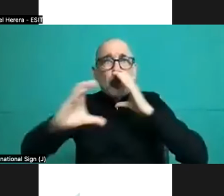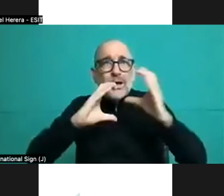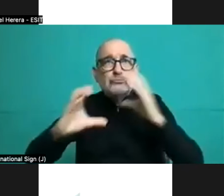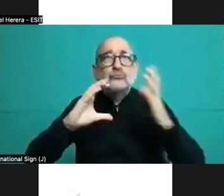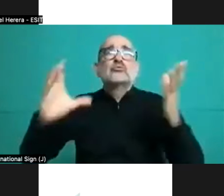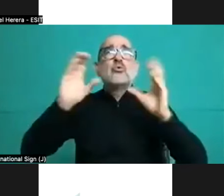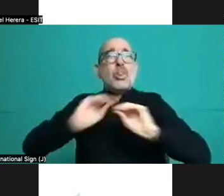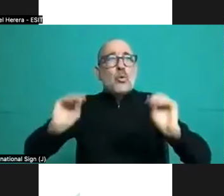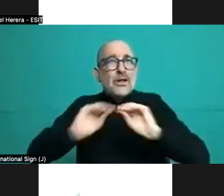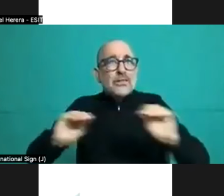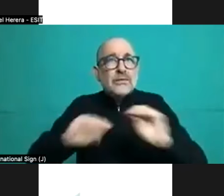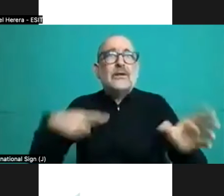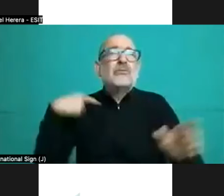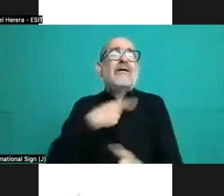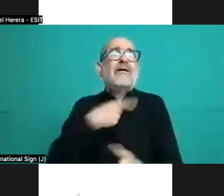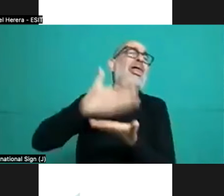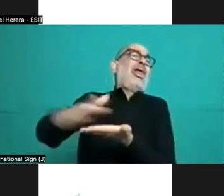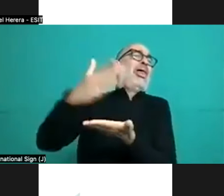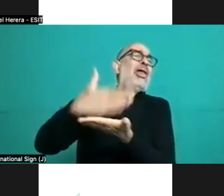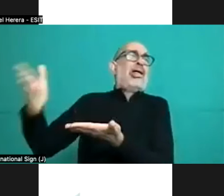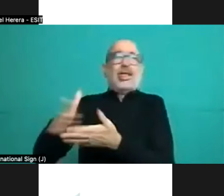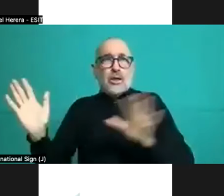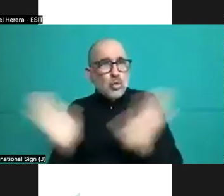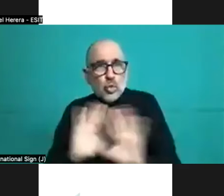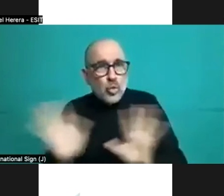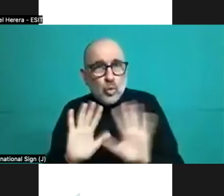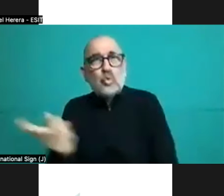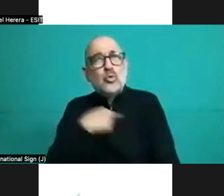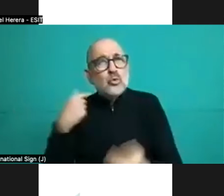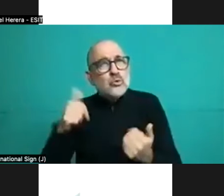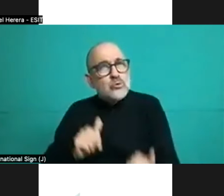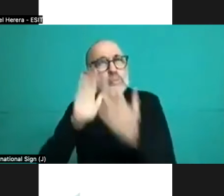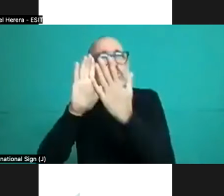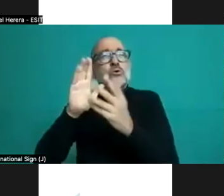aient un impact, une influence sur nos décisions.